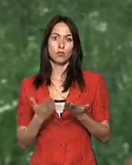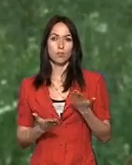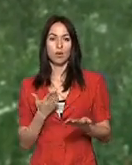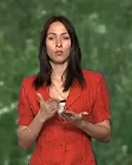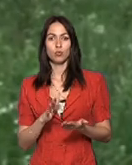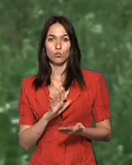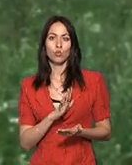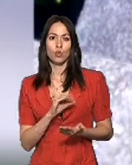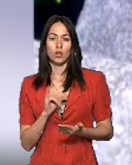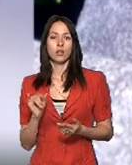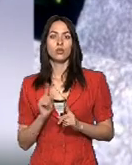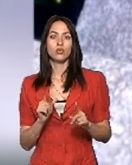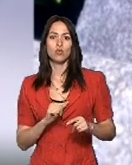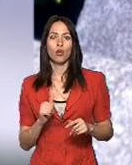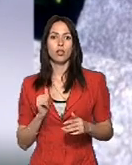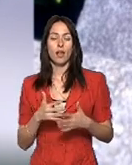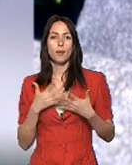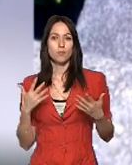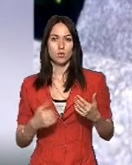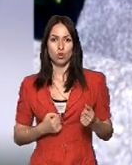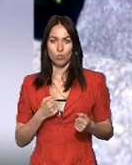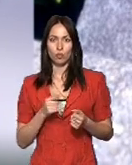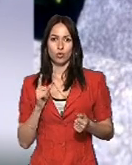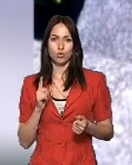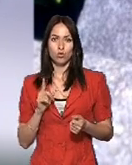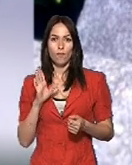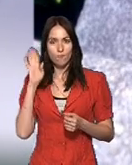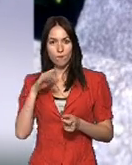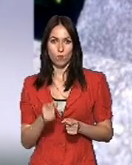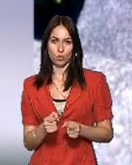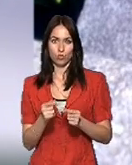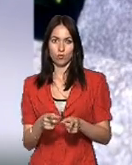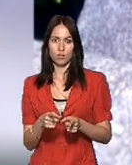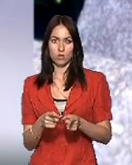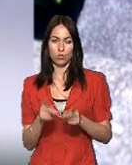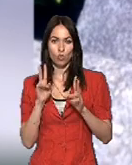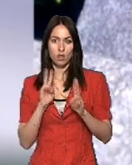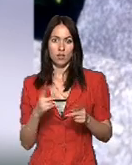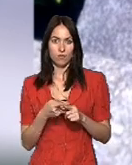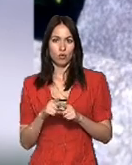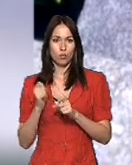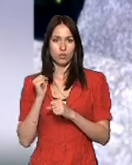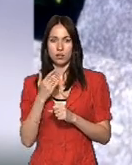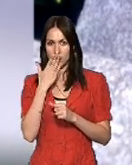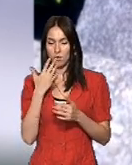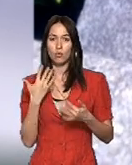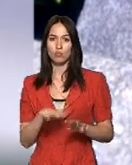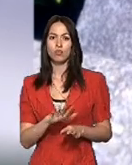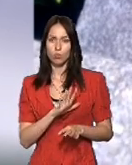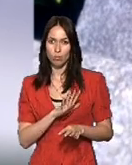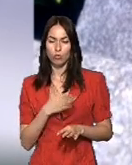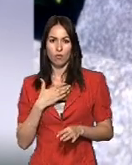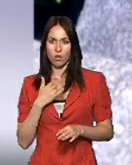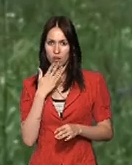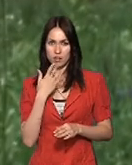були. І що найбільше обурює, що саме в воду викинули невідомі ці мішки. Запах уже був неприємний,